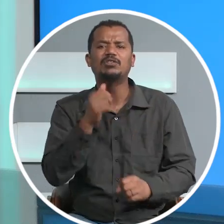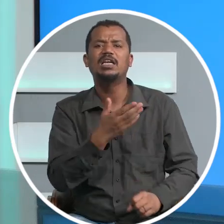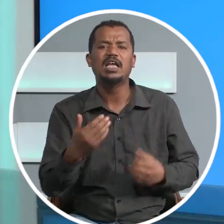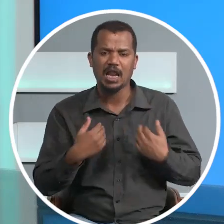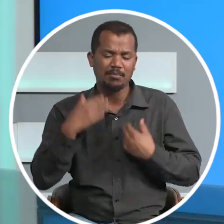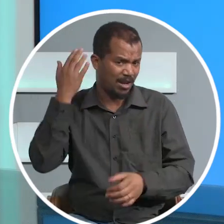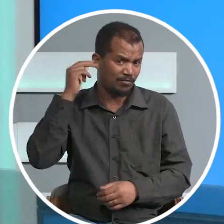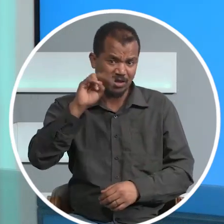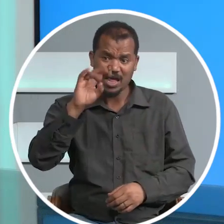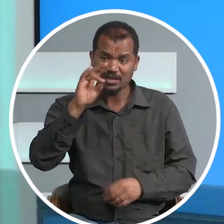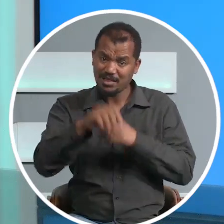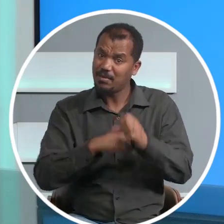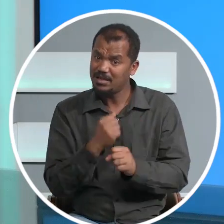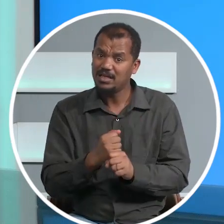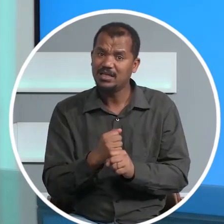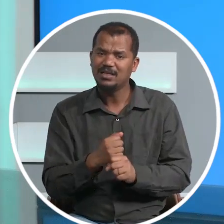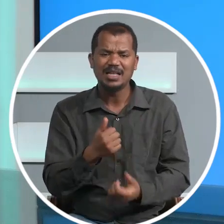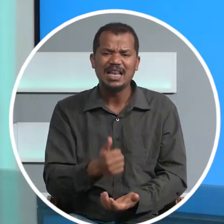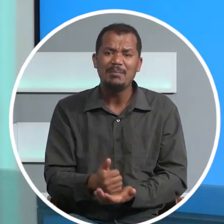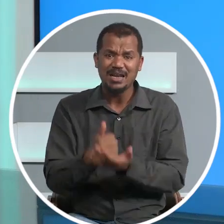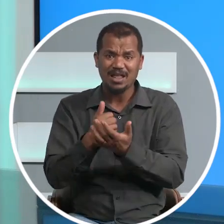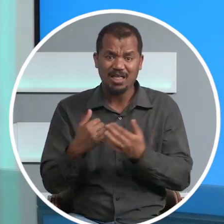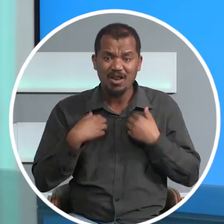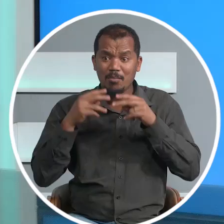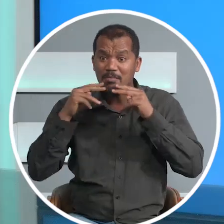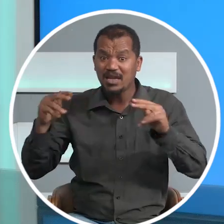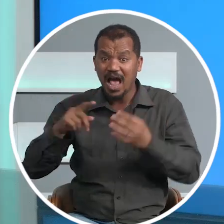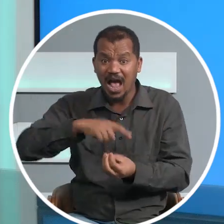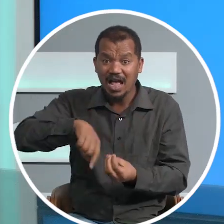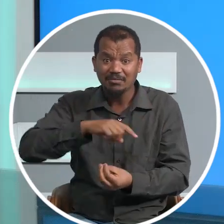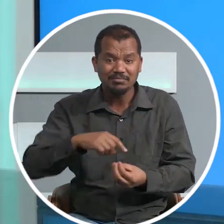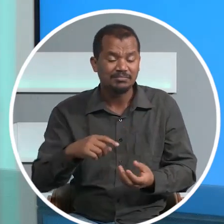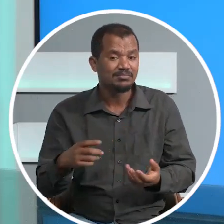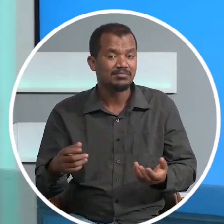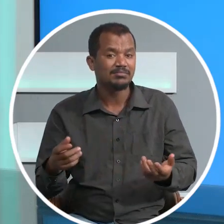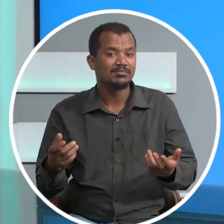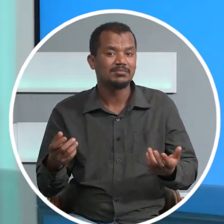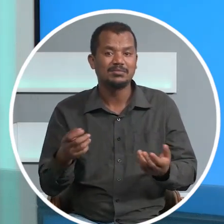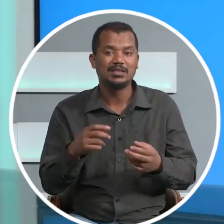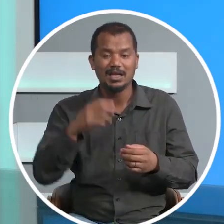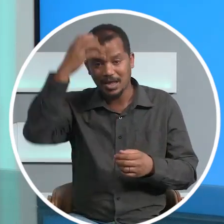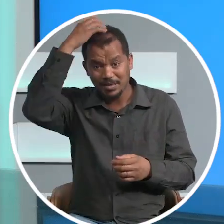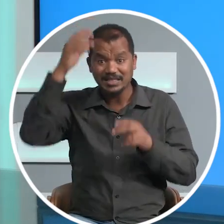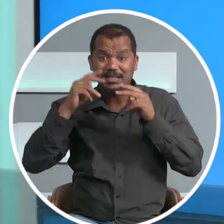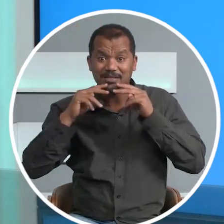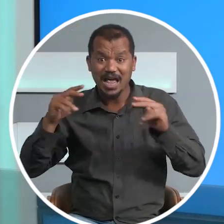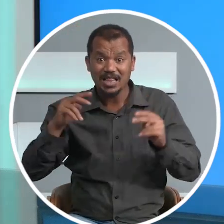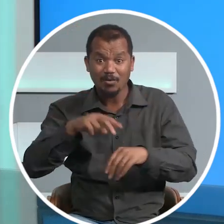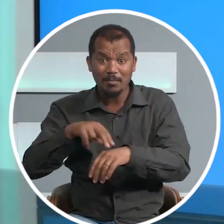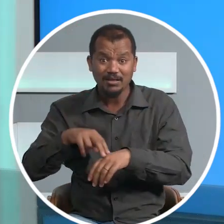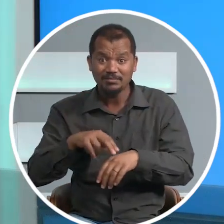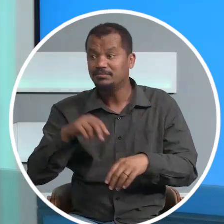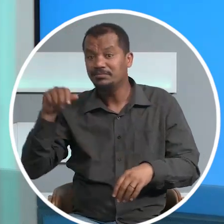በተለይ ባለፉት 27 ዓመታት የነበረው እንትን ለመርዳት ያለው እንትን በሚዲያዎች አካባቢ ኢንክሉዲንግ የመንግስት የሚዲያ